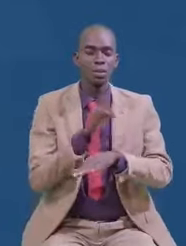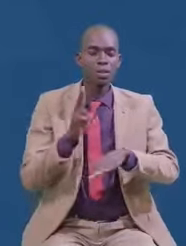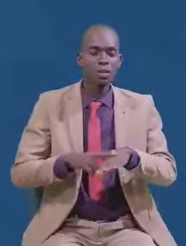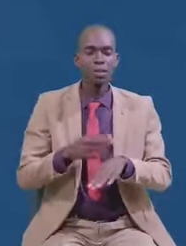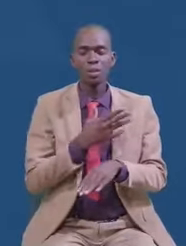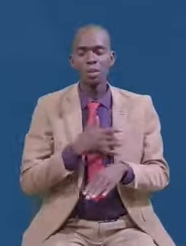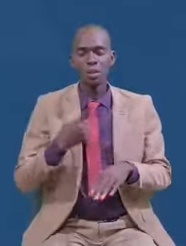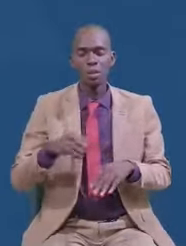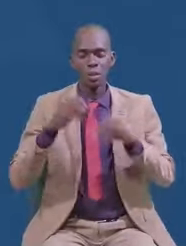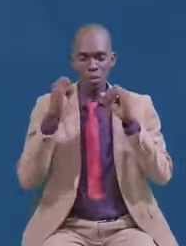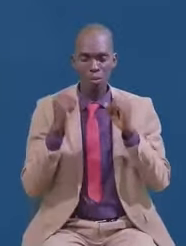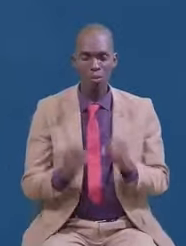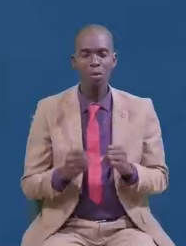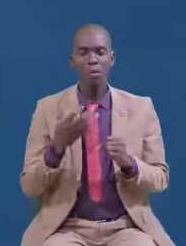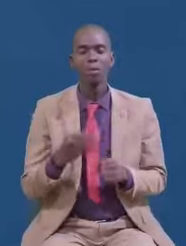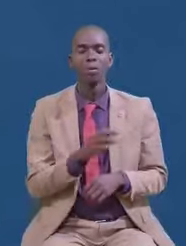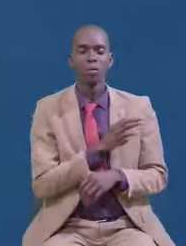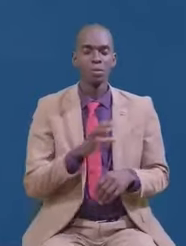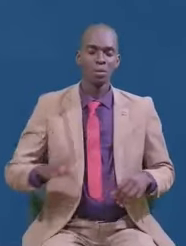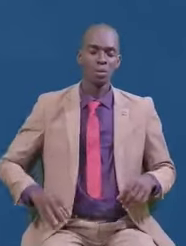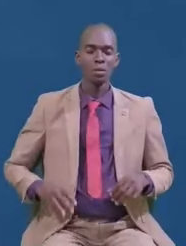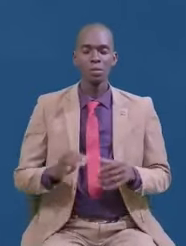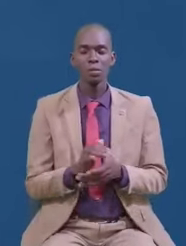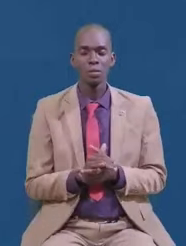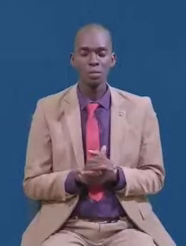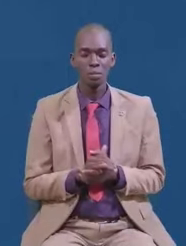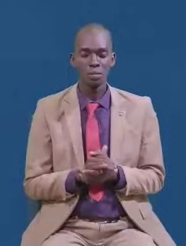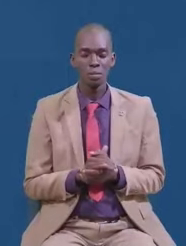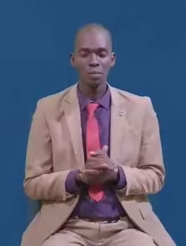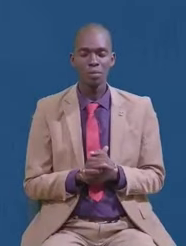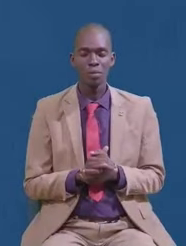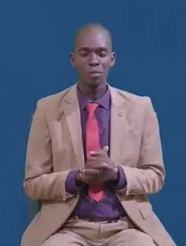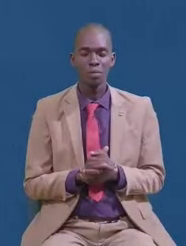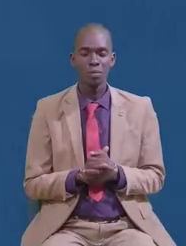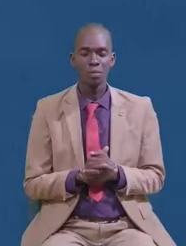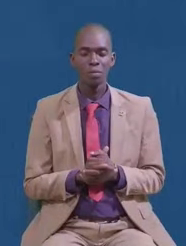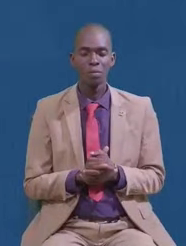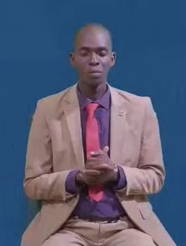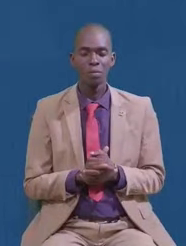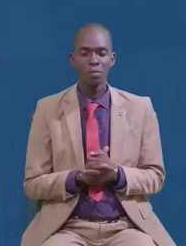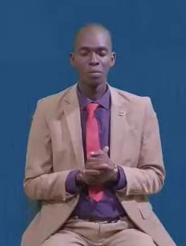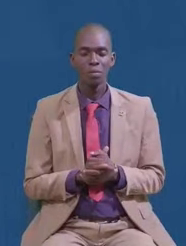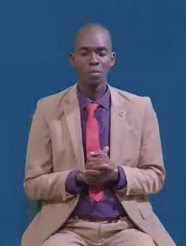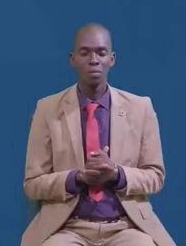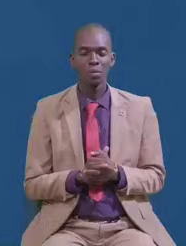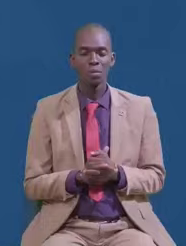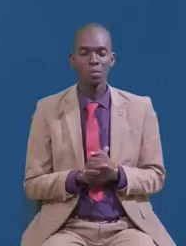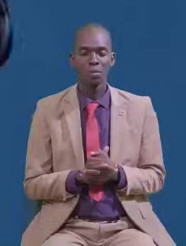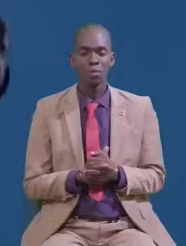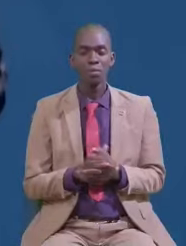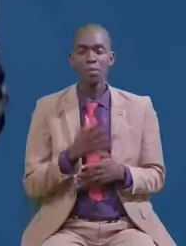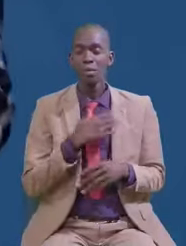Une fois encore, élève la nature, la puissance de Christ. Bénis tout le